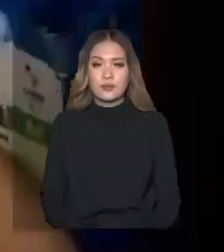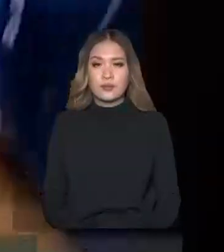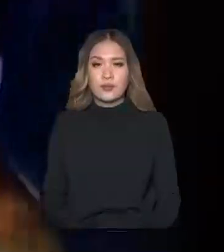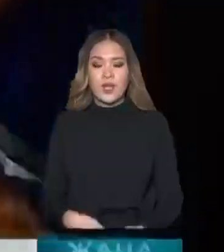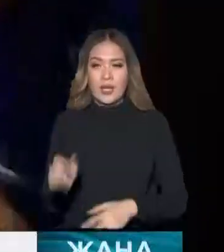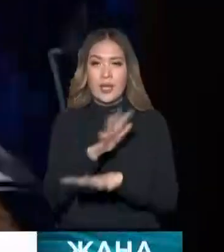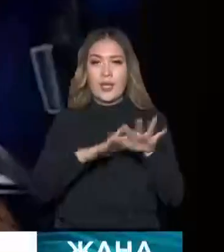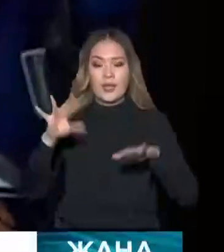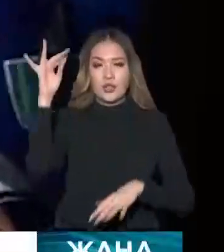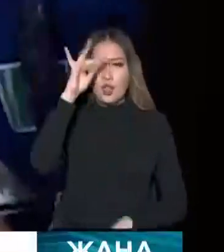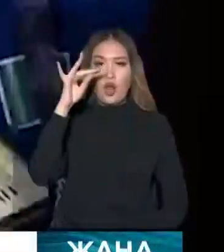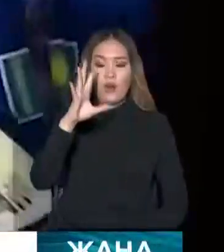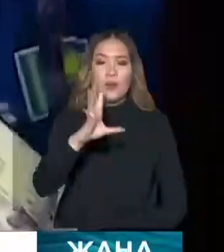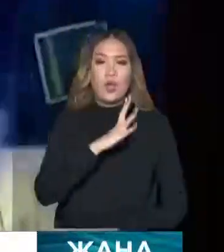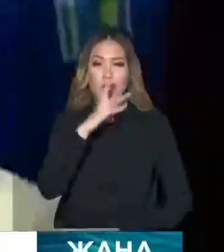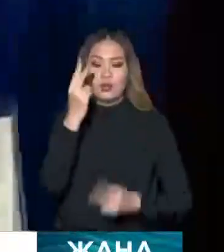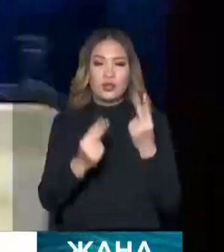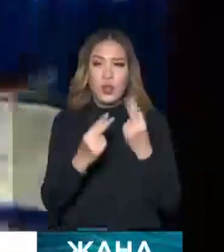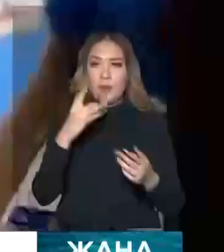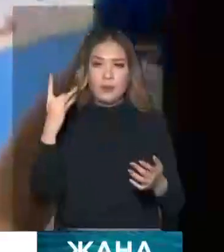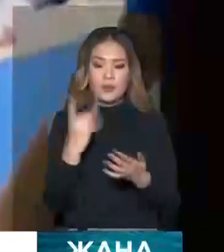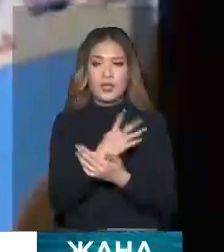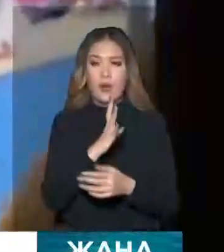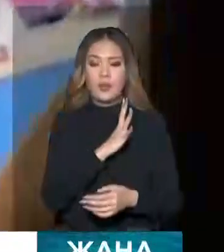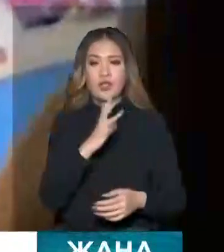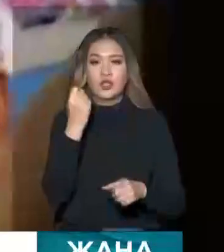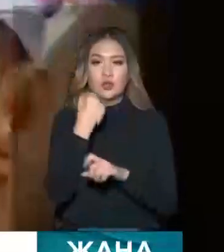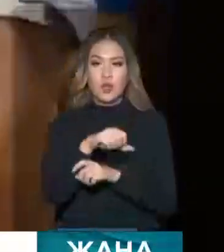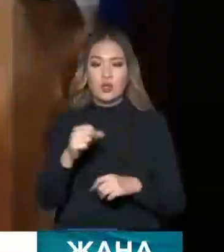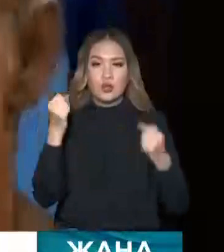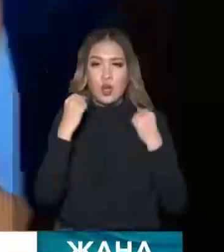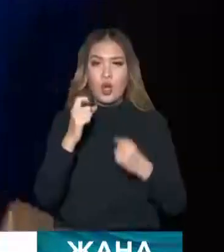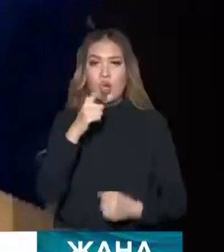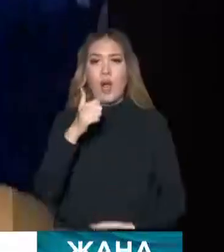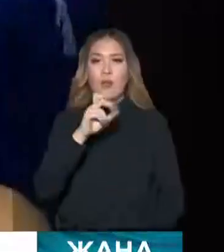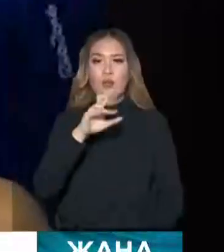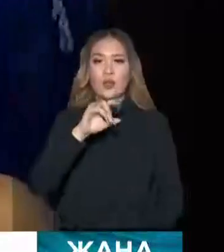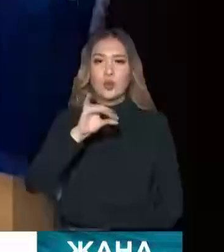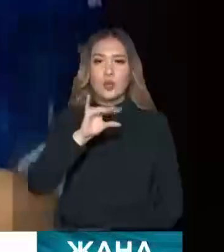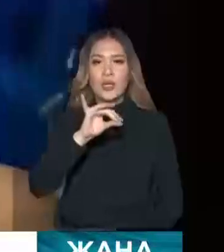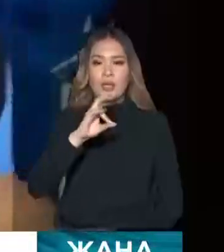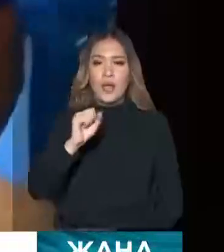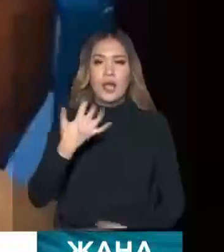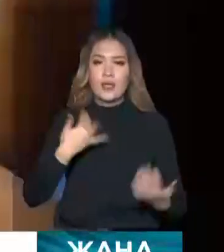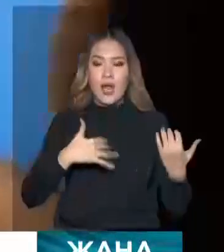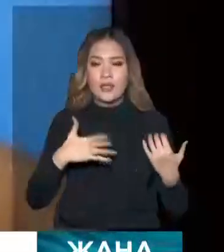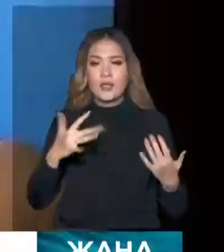Ел тарихындағы паралимпиада ойындарының тұңғыш чемпионы, даңқты спортшы Зульфия Габидуллина бүгінде Тараз қаласында тұрып жатыр. Өзі туып